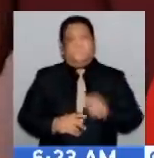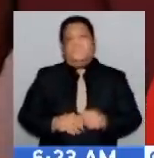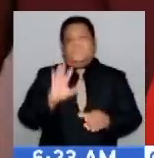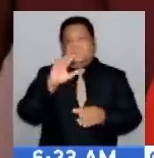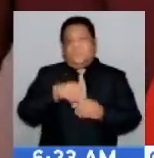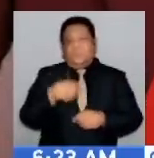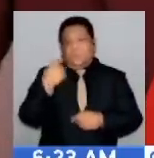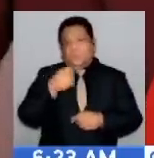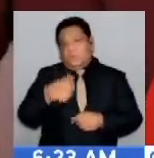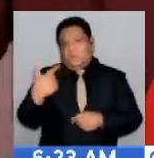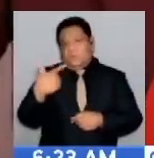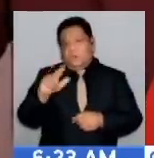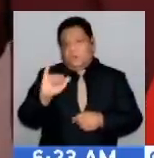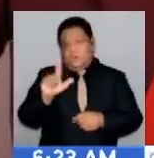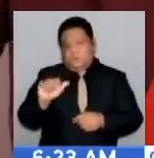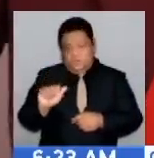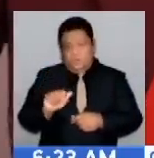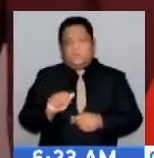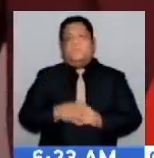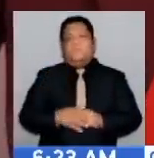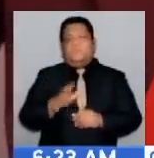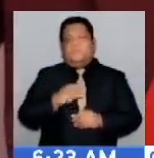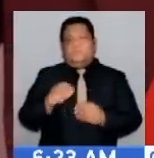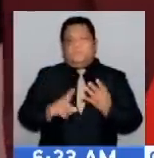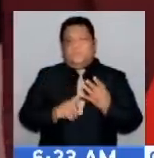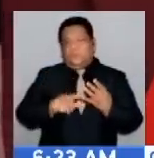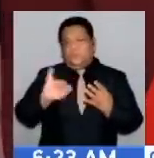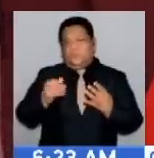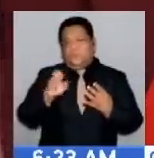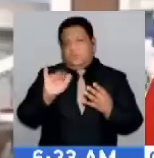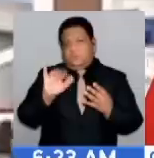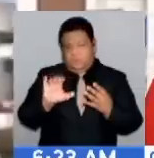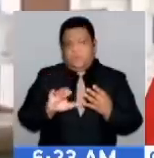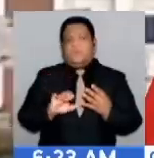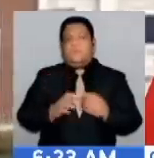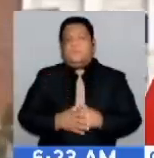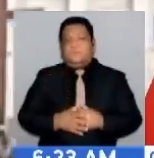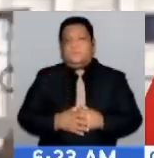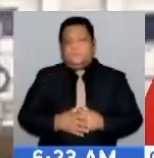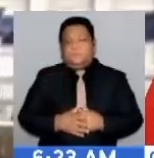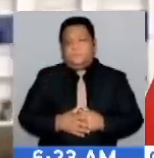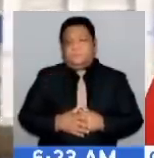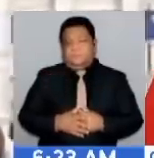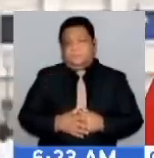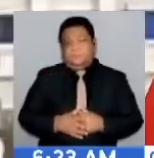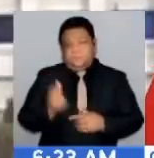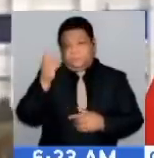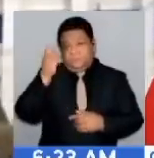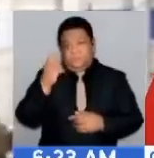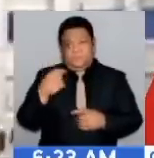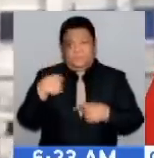Castro ng The Seed of Love at Jeric Gonzalez na mga lihim ni Urduha. Matapos ang 2 taon na pagpapaliba